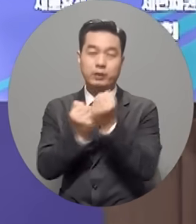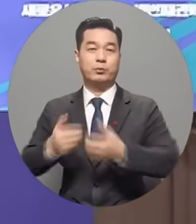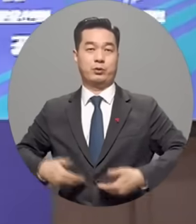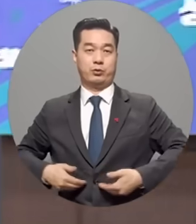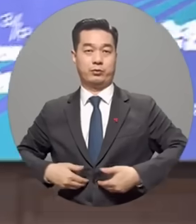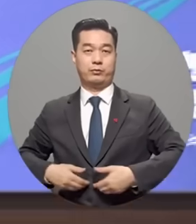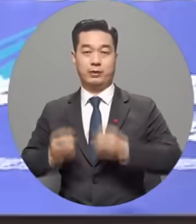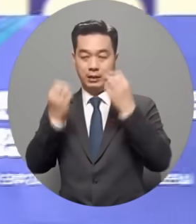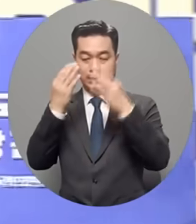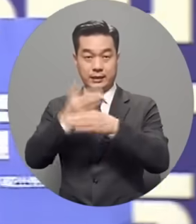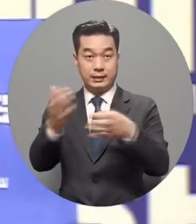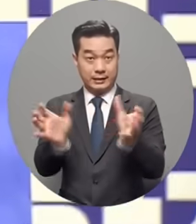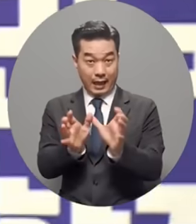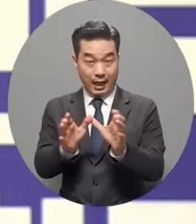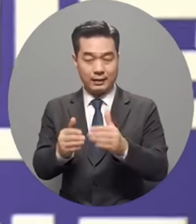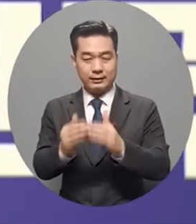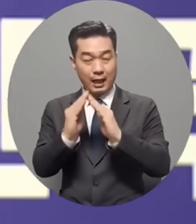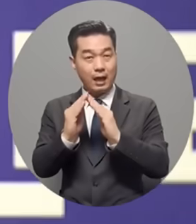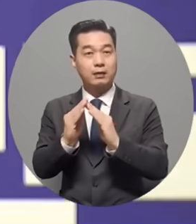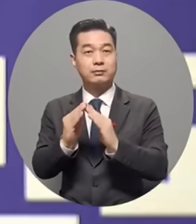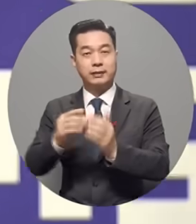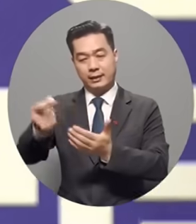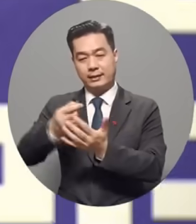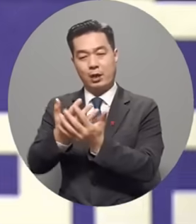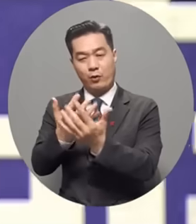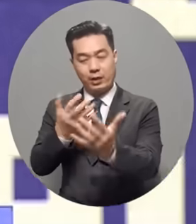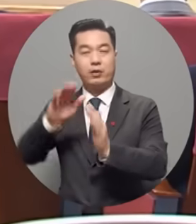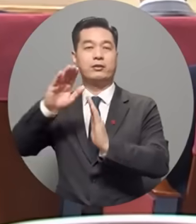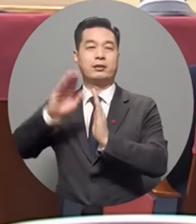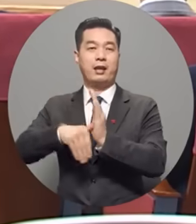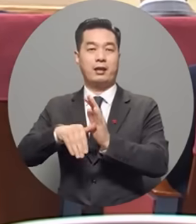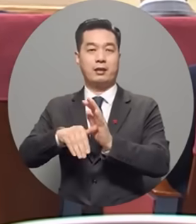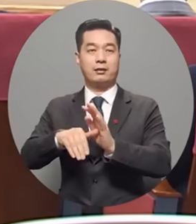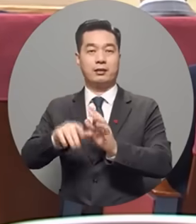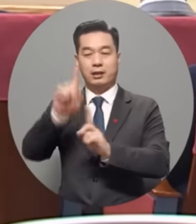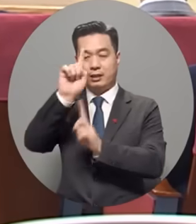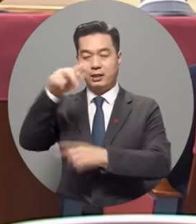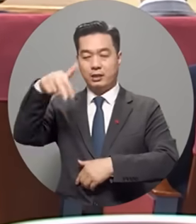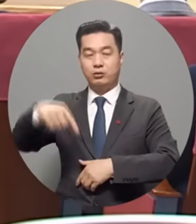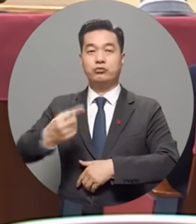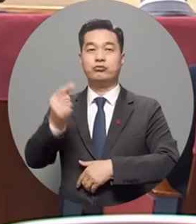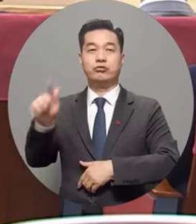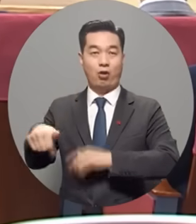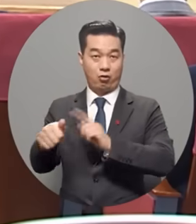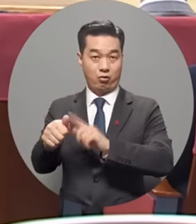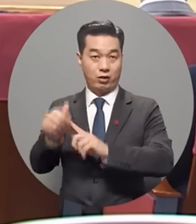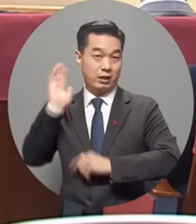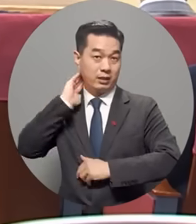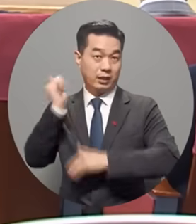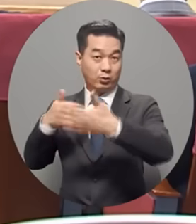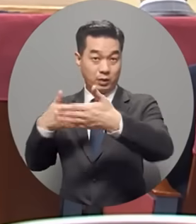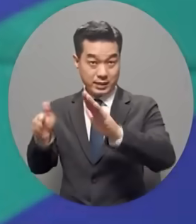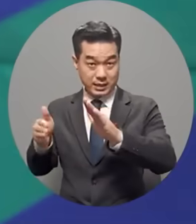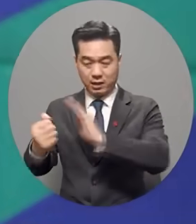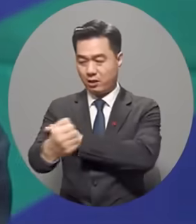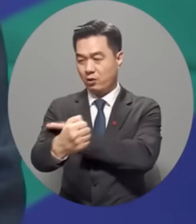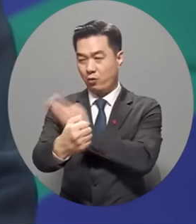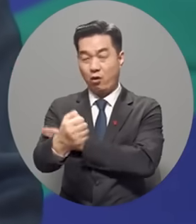신당 창당 기자회견을 앞둔 이준석 전 국민의힘 대표도 대통령실 권력에 대한 감시 필요성을